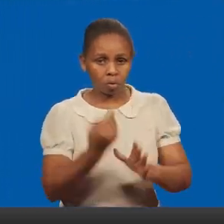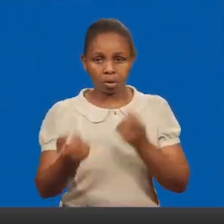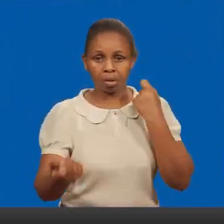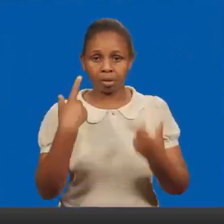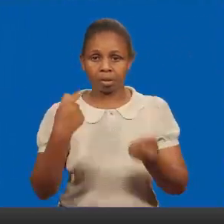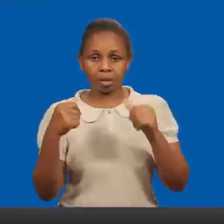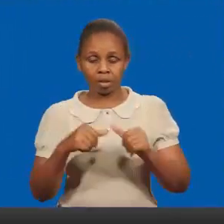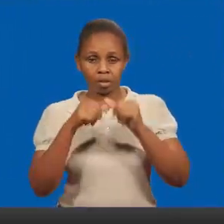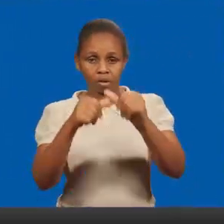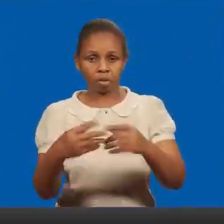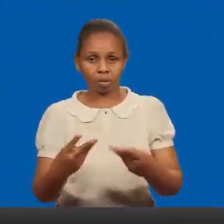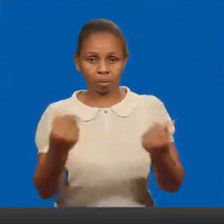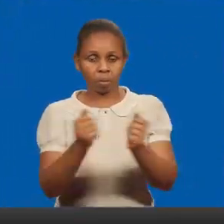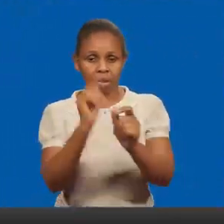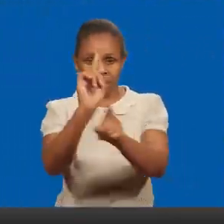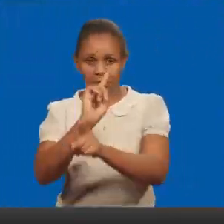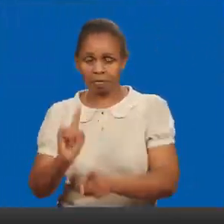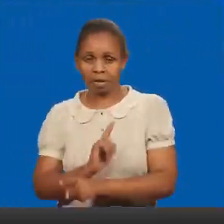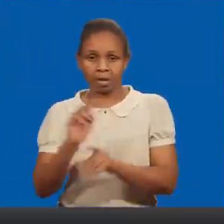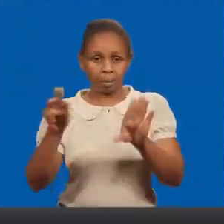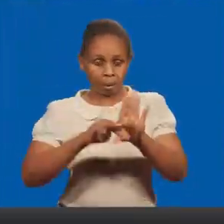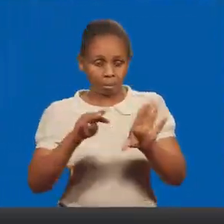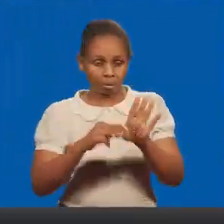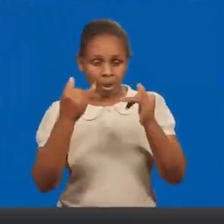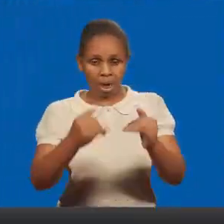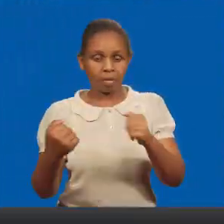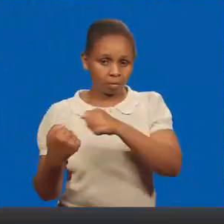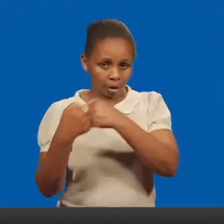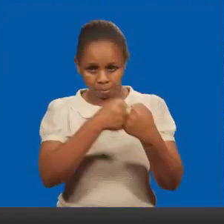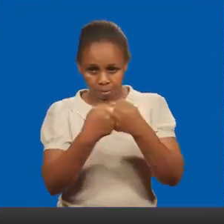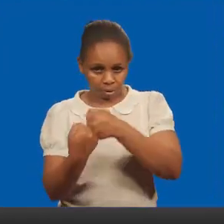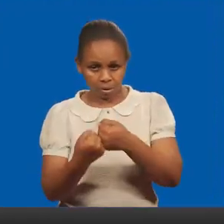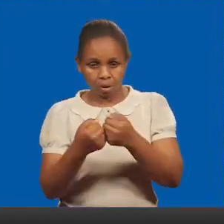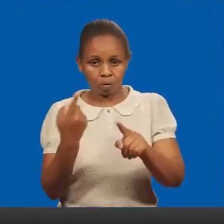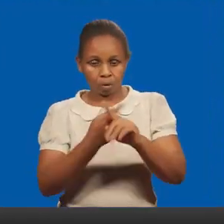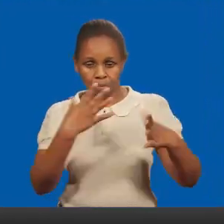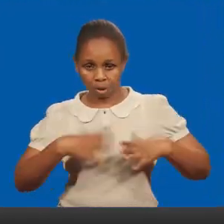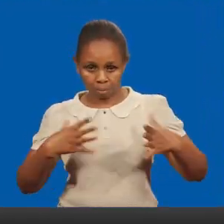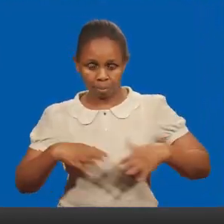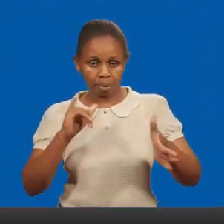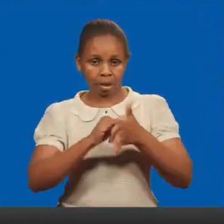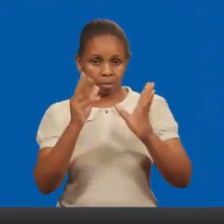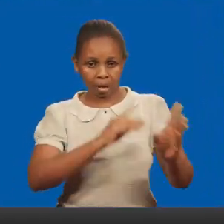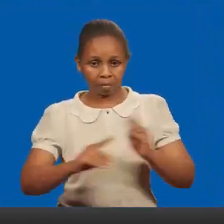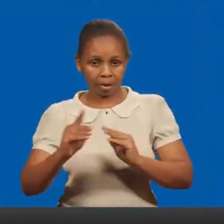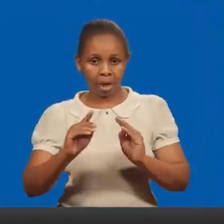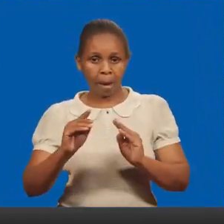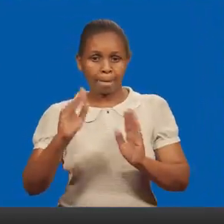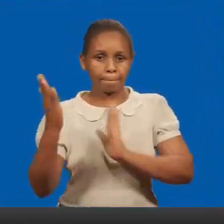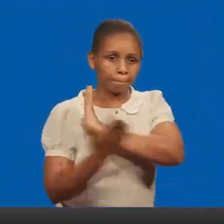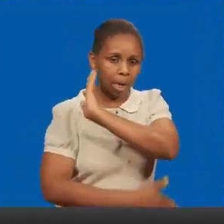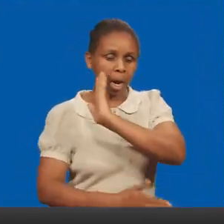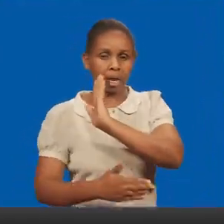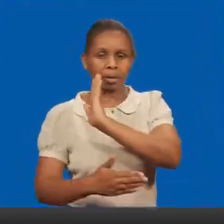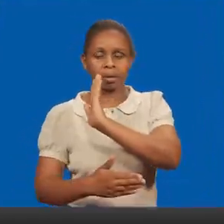Sekta ya ukuzaji wa majani chai ikiendelea kushughulikiwa na washikadau mbalimbali, kungali na changamoto kutoka kwa walagai wanaoendesha